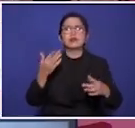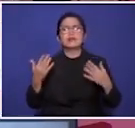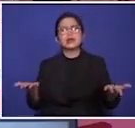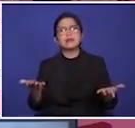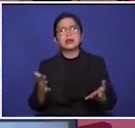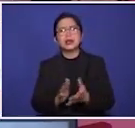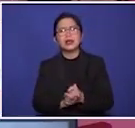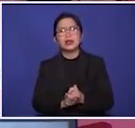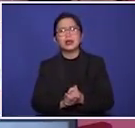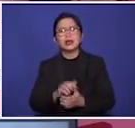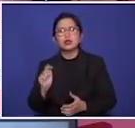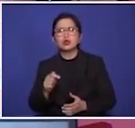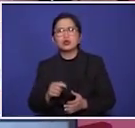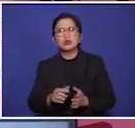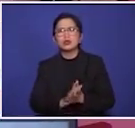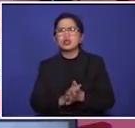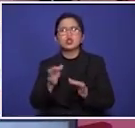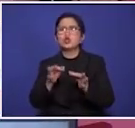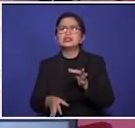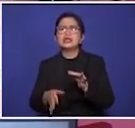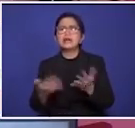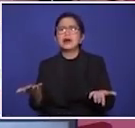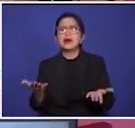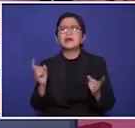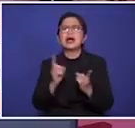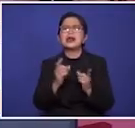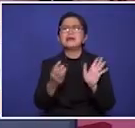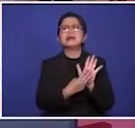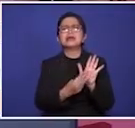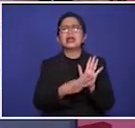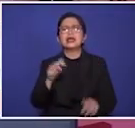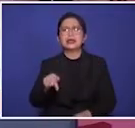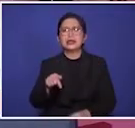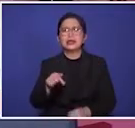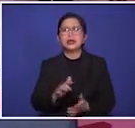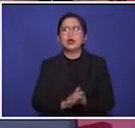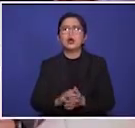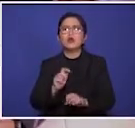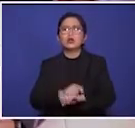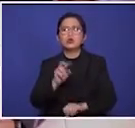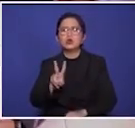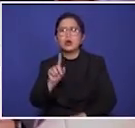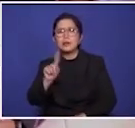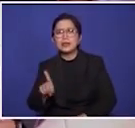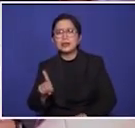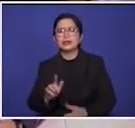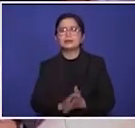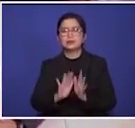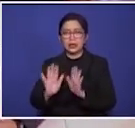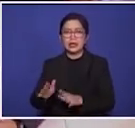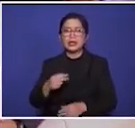mengatasi masalah-masalah ini waktunya adalah 2 menit dimulai dari perkataan pertama silakan Tadi saya sudah